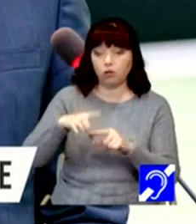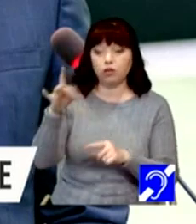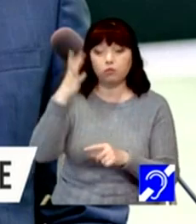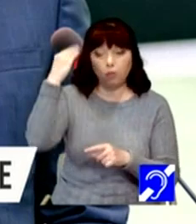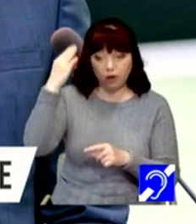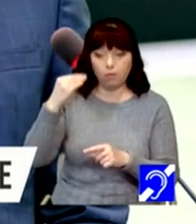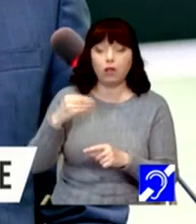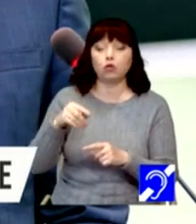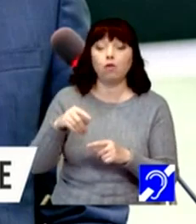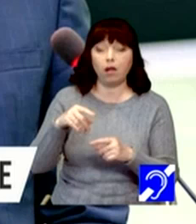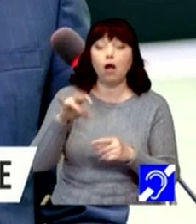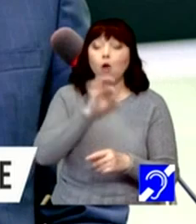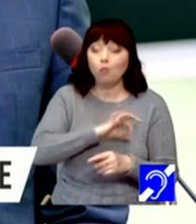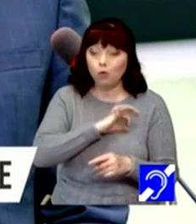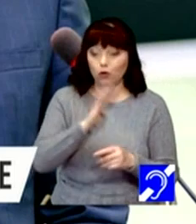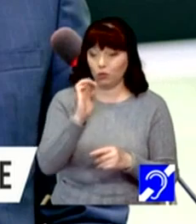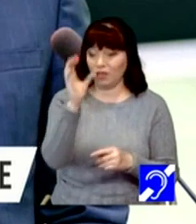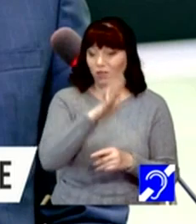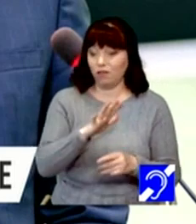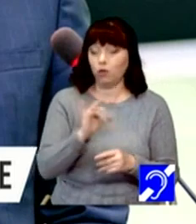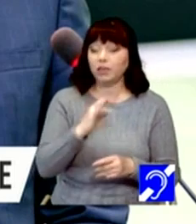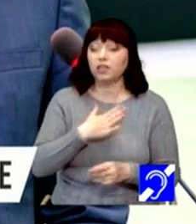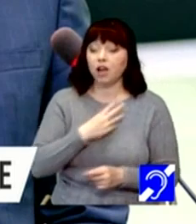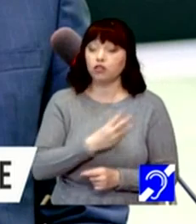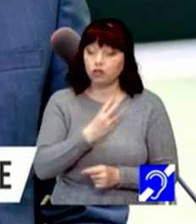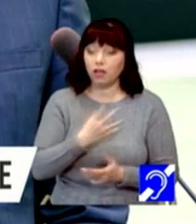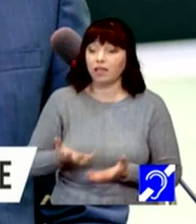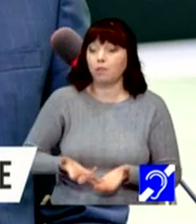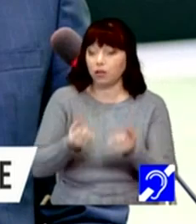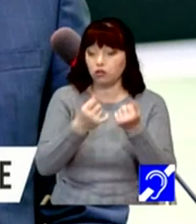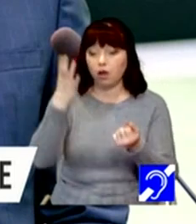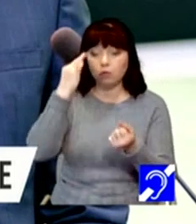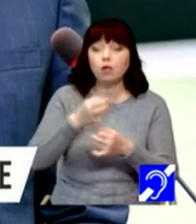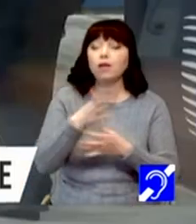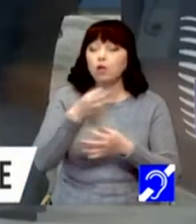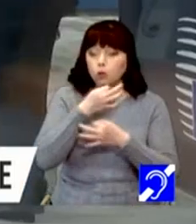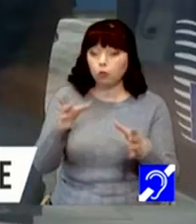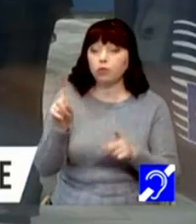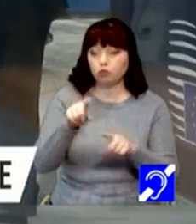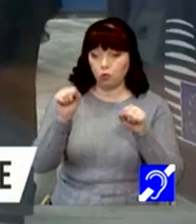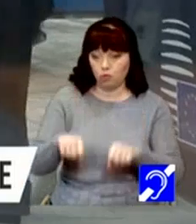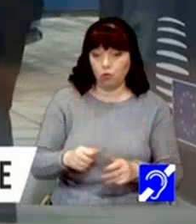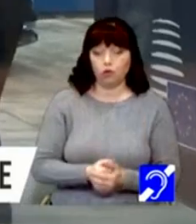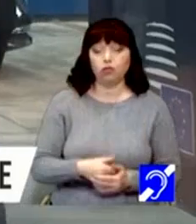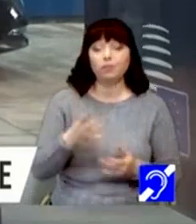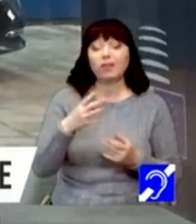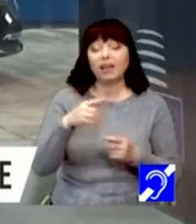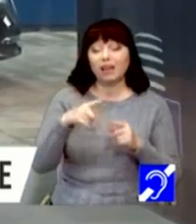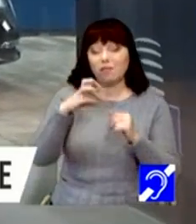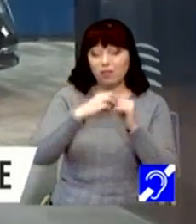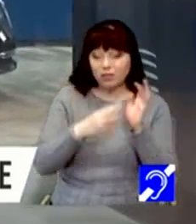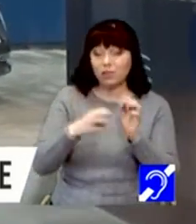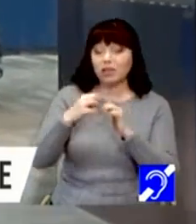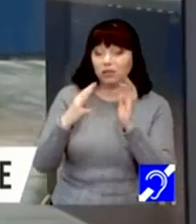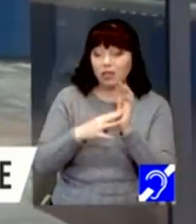se bucura acum la nivelul Europeană și dorința noastră de a sprijini Moldova cu tot ce putem în zilele de 18 și 19